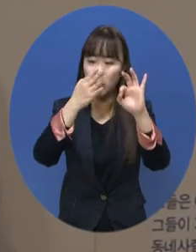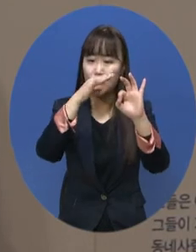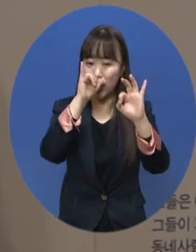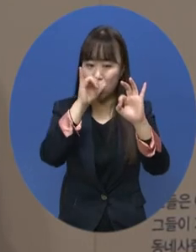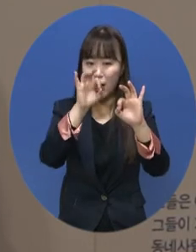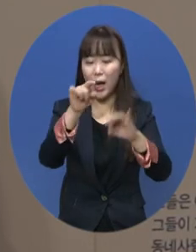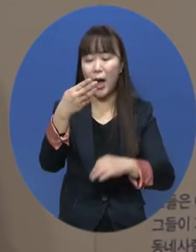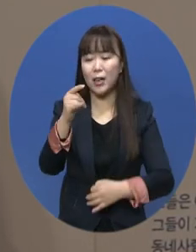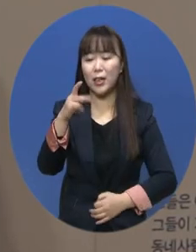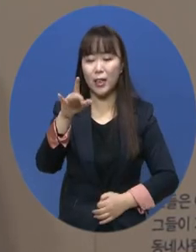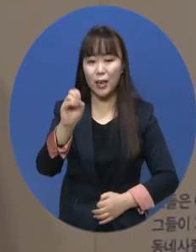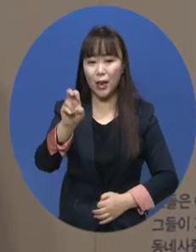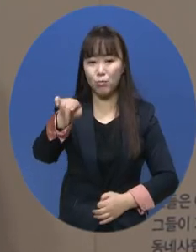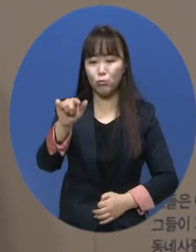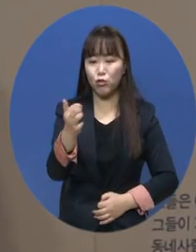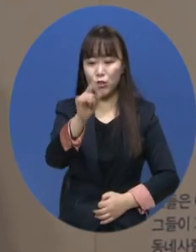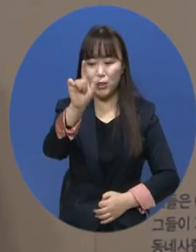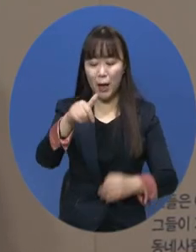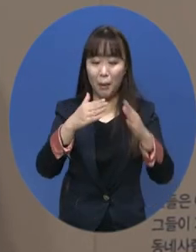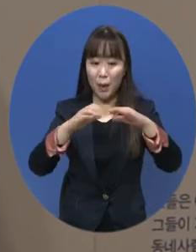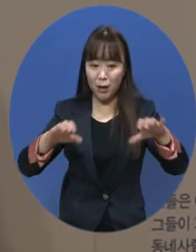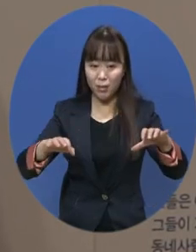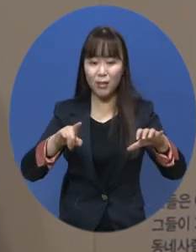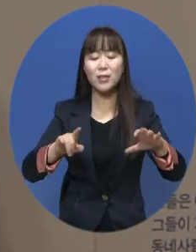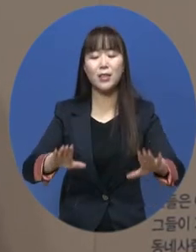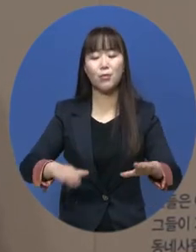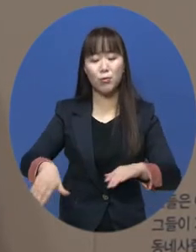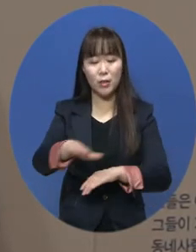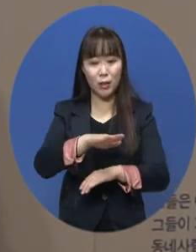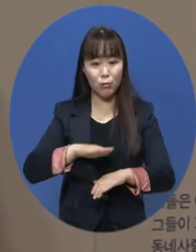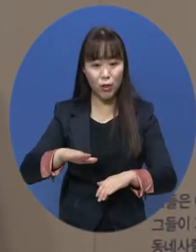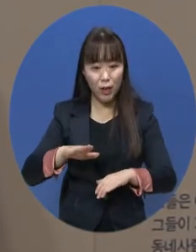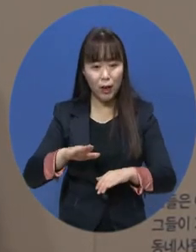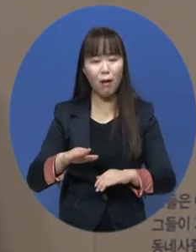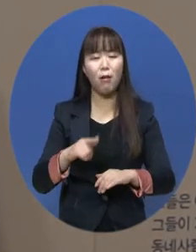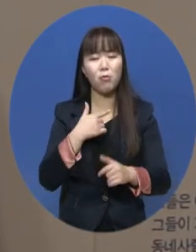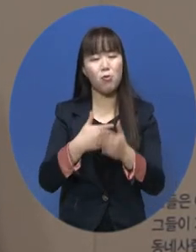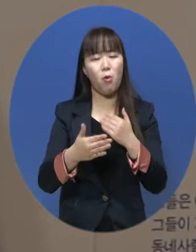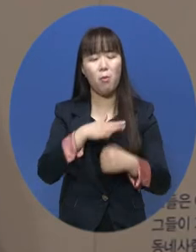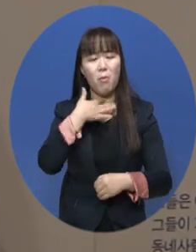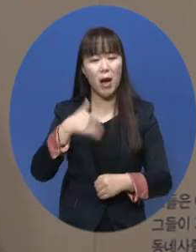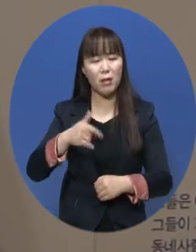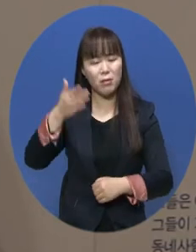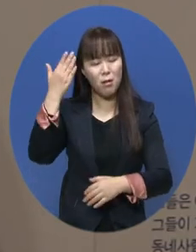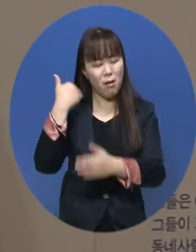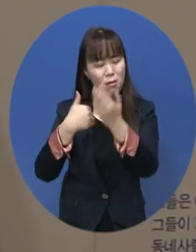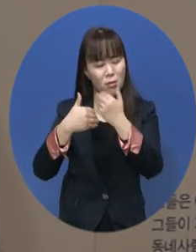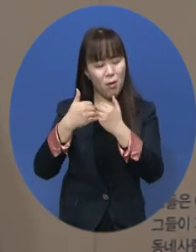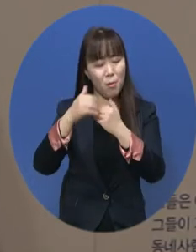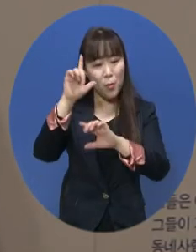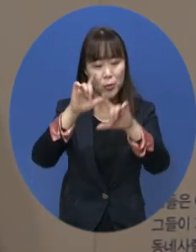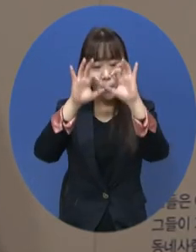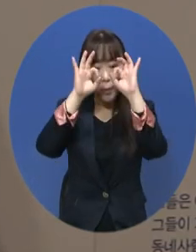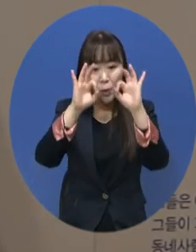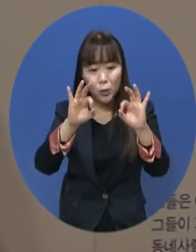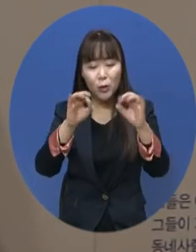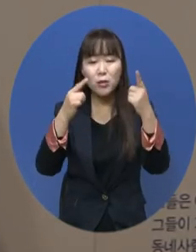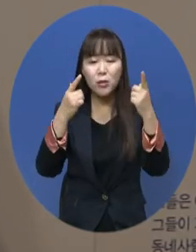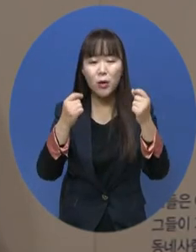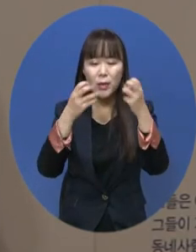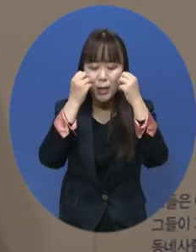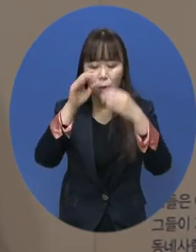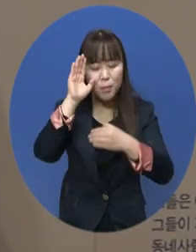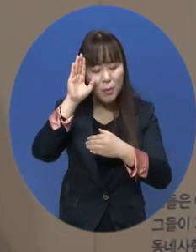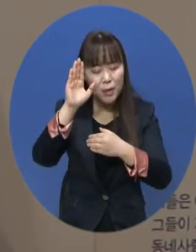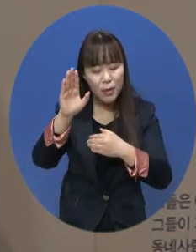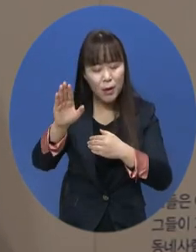있는 아리랑 문학마을은 이 시대를 살아가고 있는 우리에게 경험하지 못한 아픈 과거를 보여줌으로써 새로운